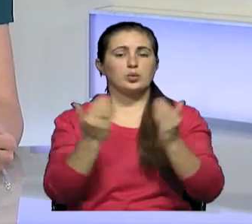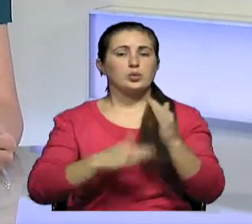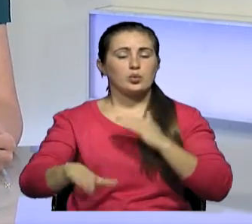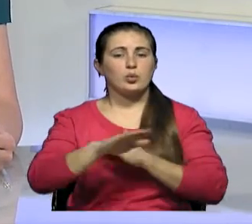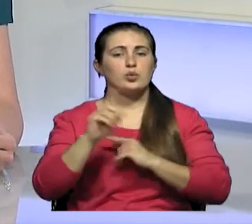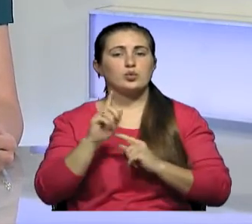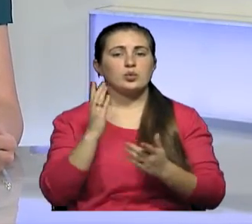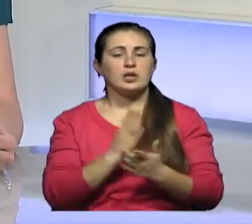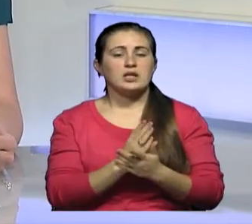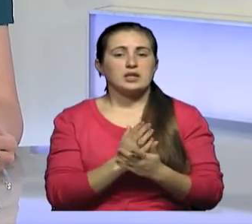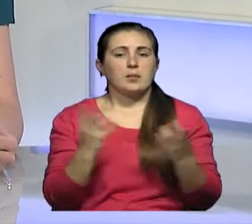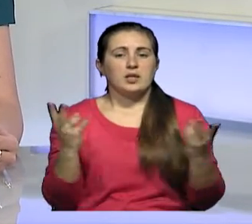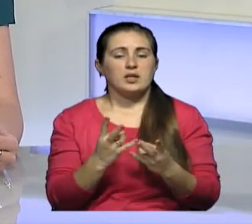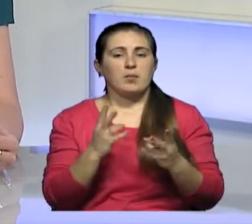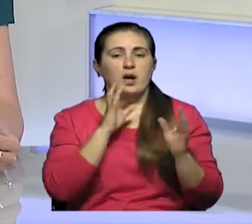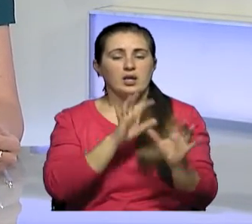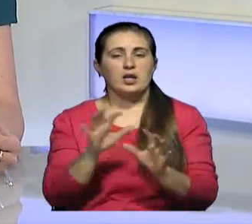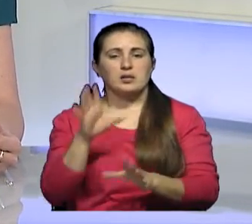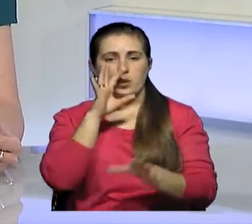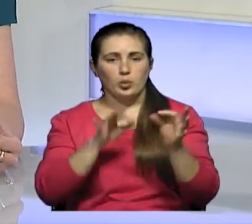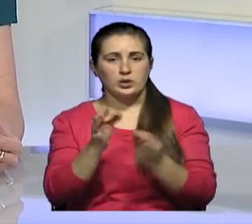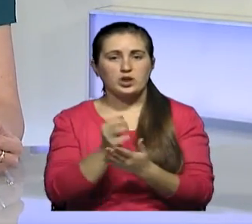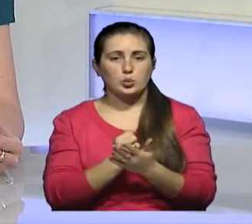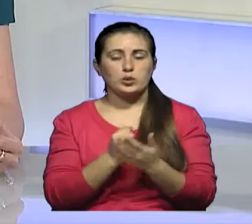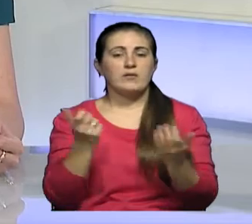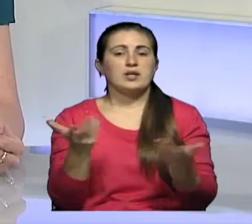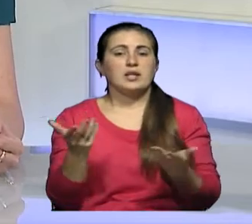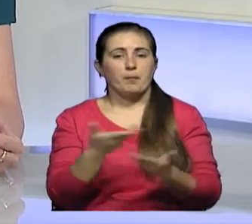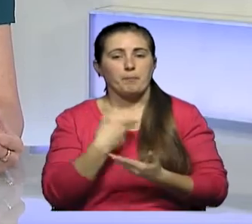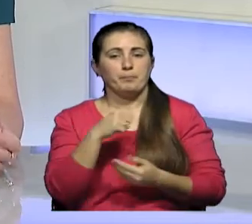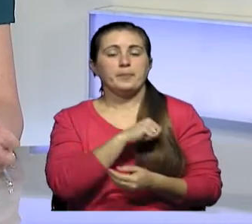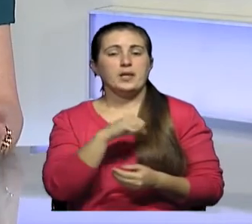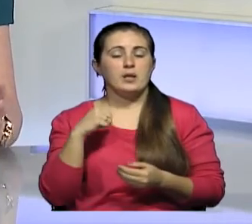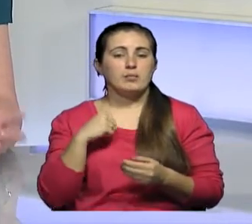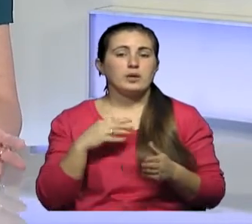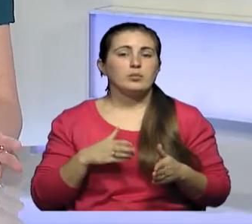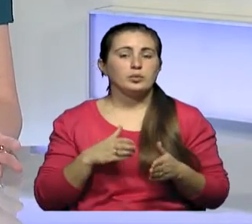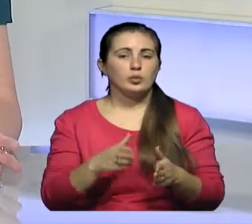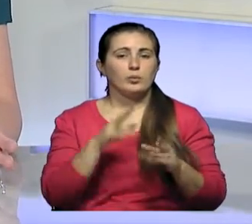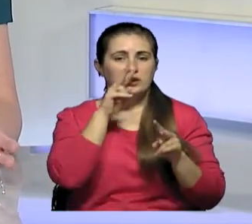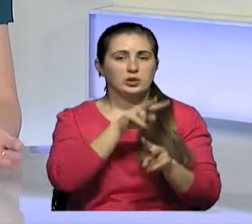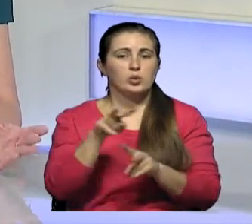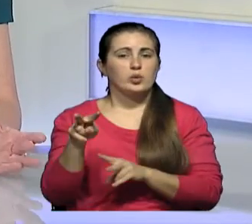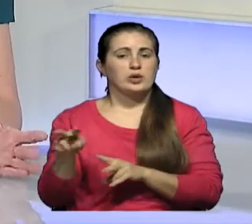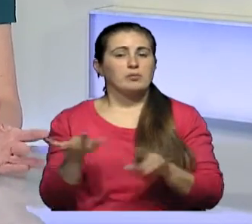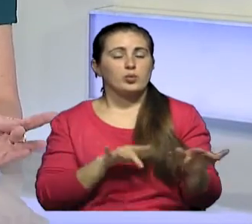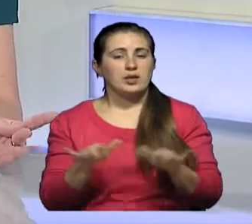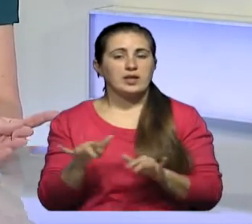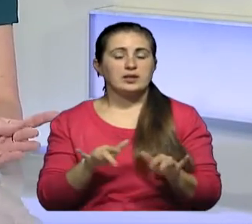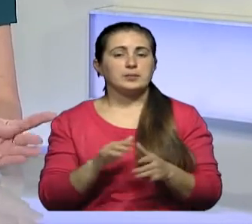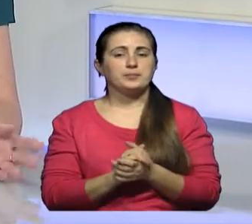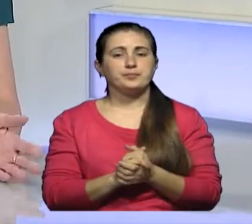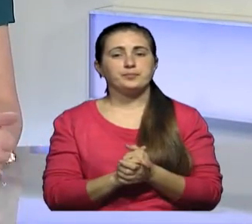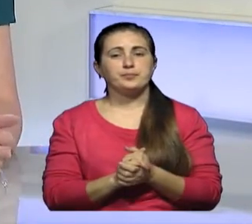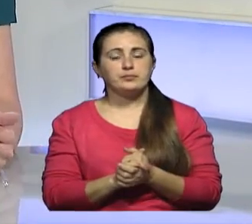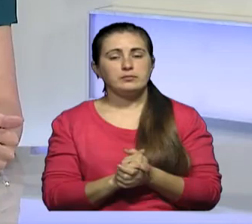необходимость охраны каких-либо природных ресурсов где-то мы сами путем надзорных мероприятий путем